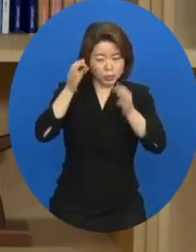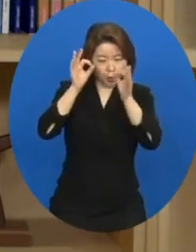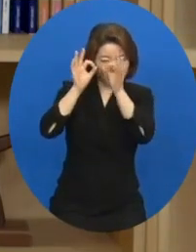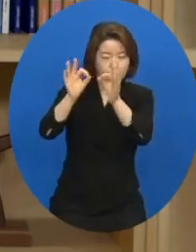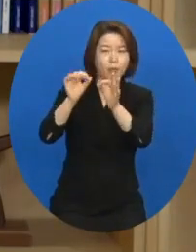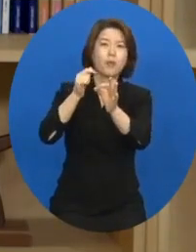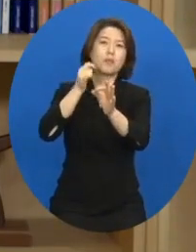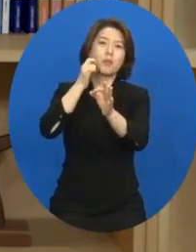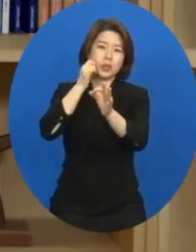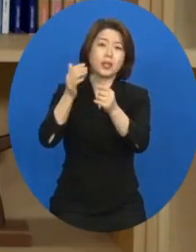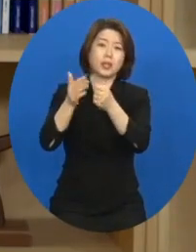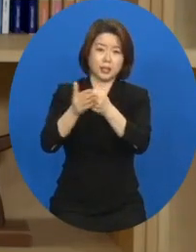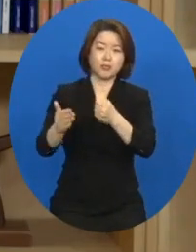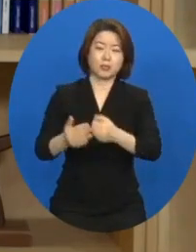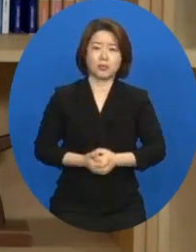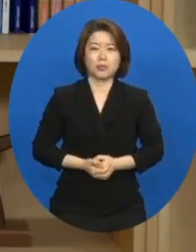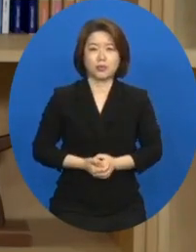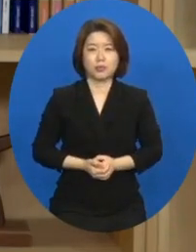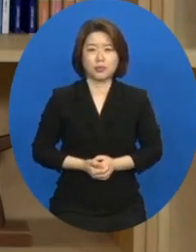때문입니다